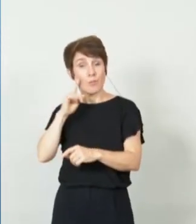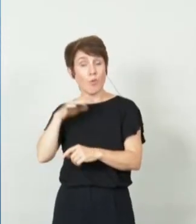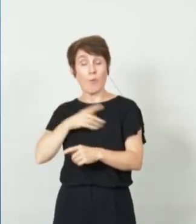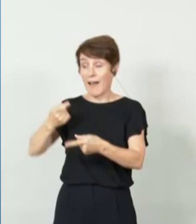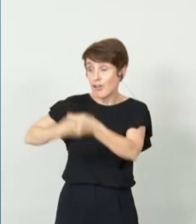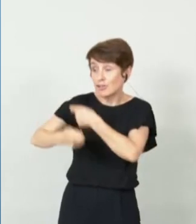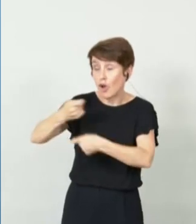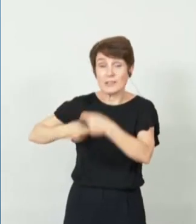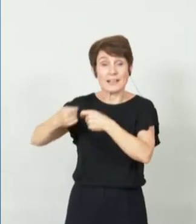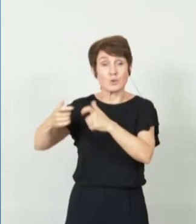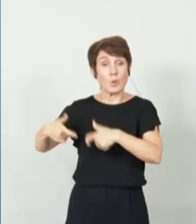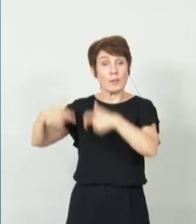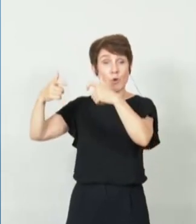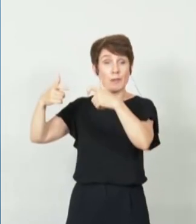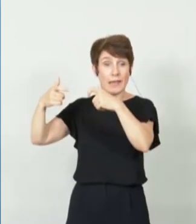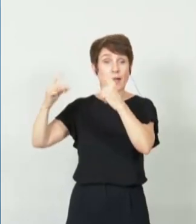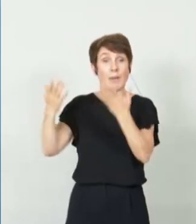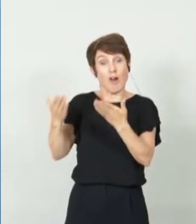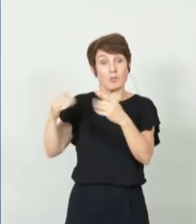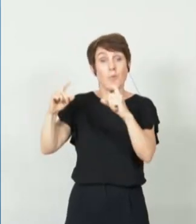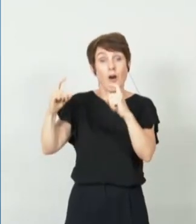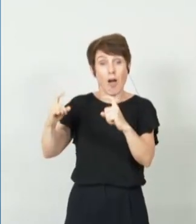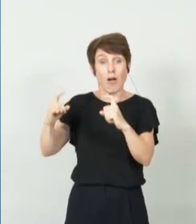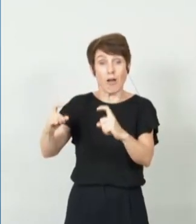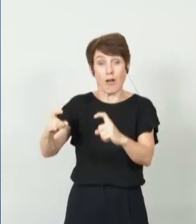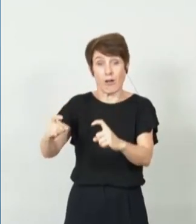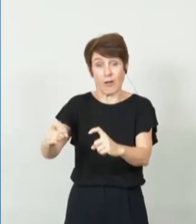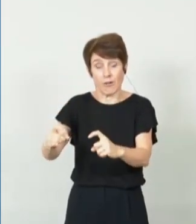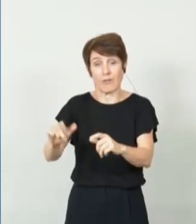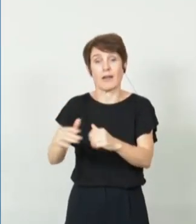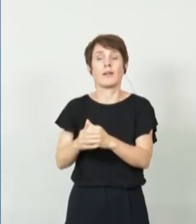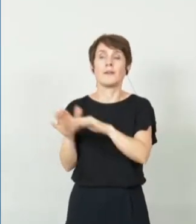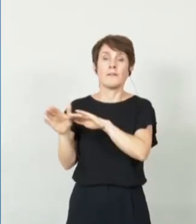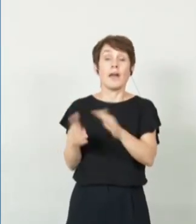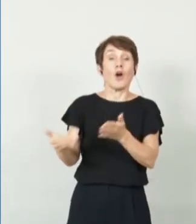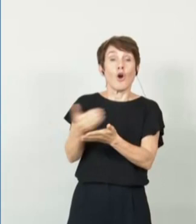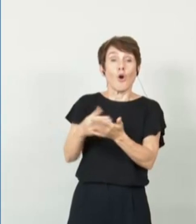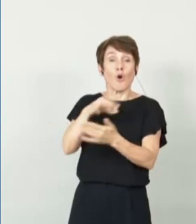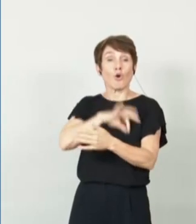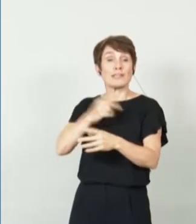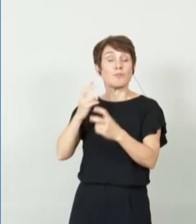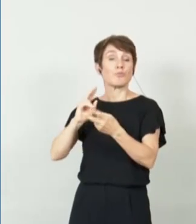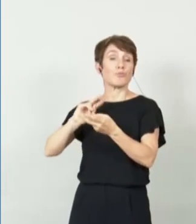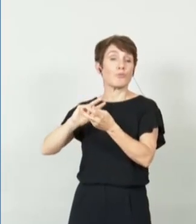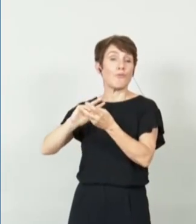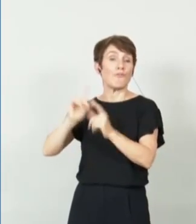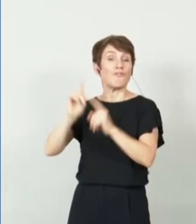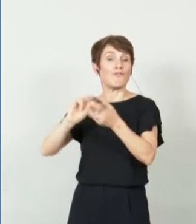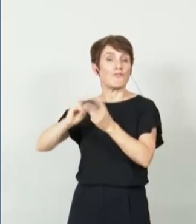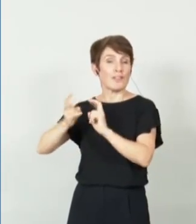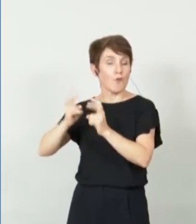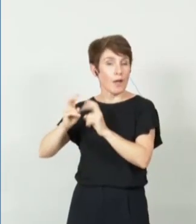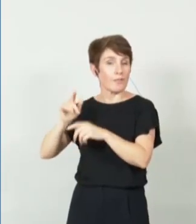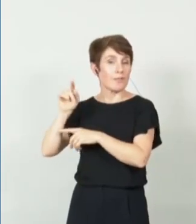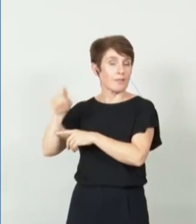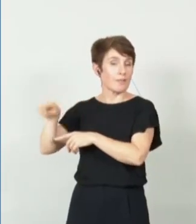nous connaissons aujourd'hui aussi sur la recette des forains qui donc payé à la ville les fluides mais